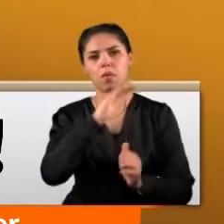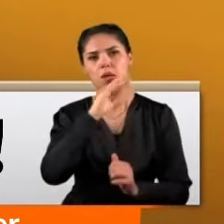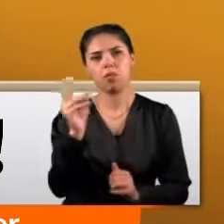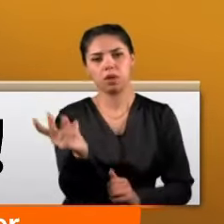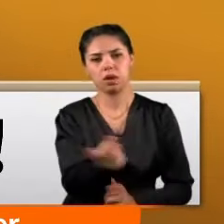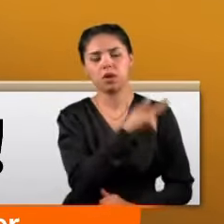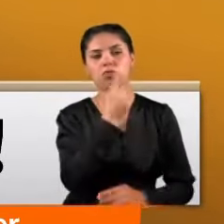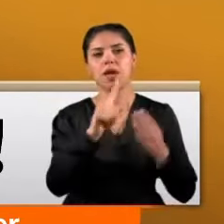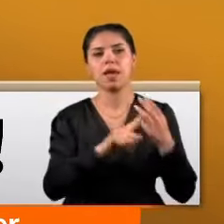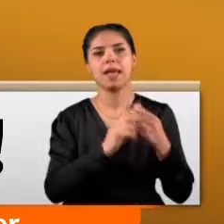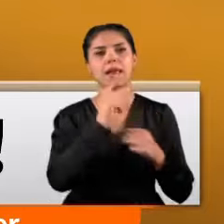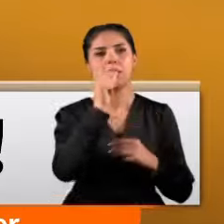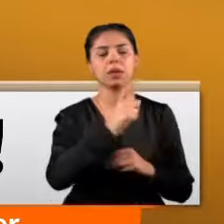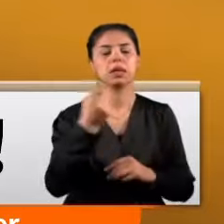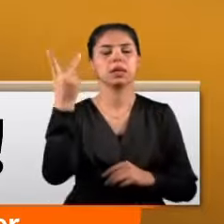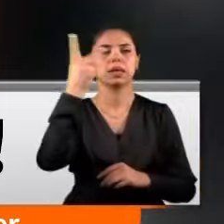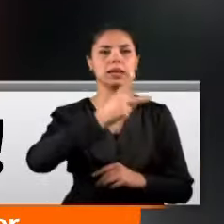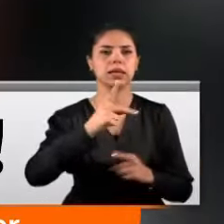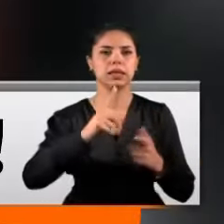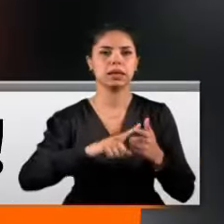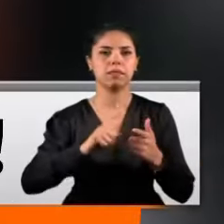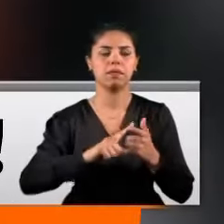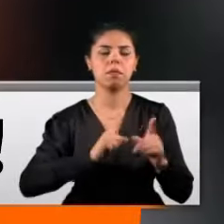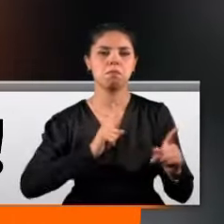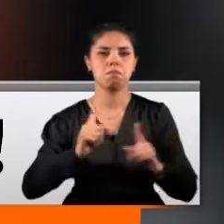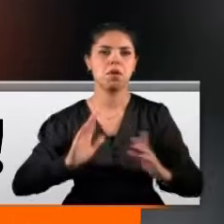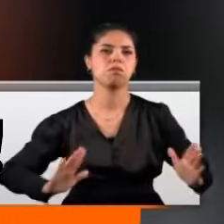Tok ikinci kez hakim karşısına çıktı.